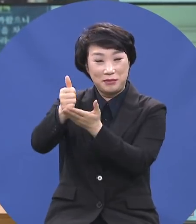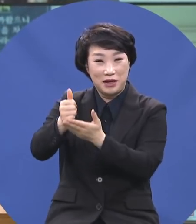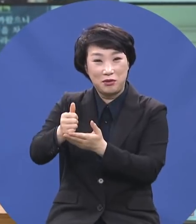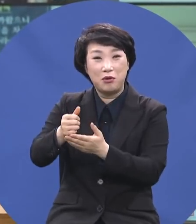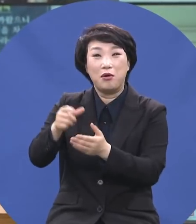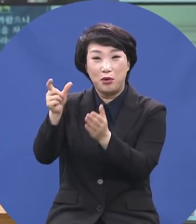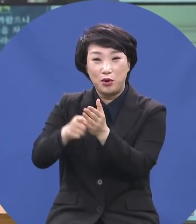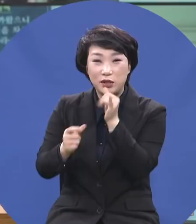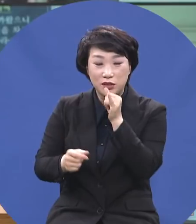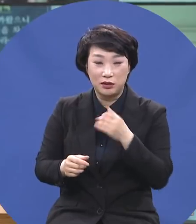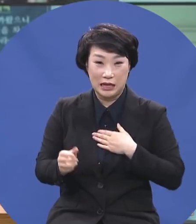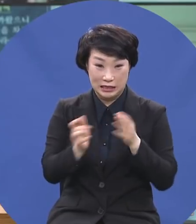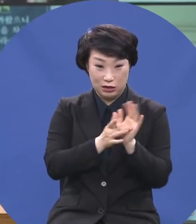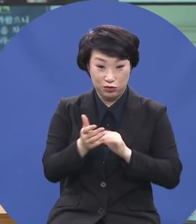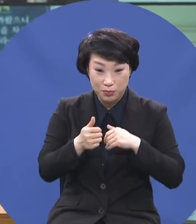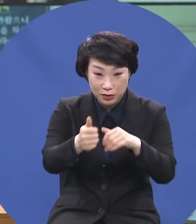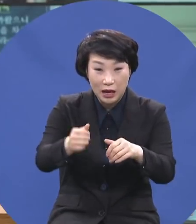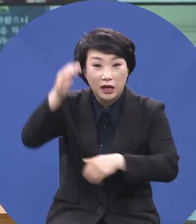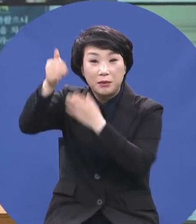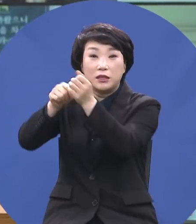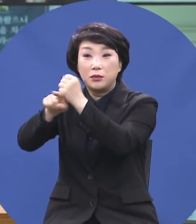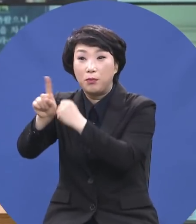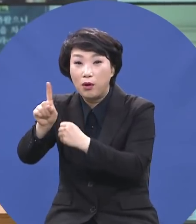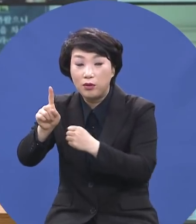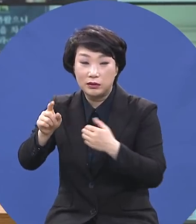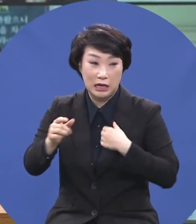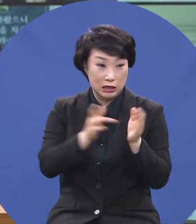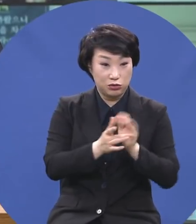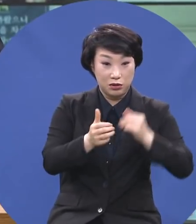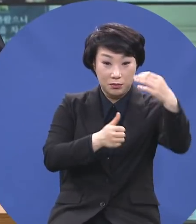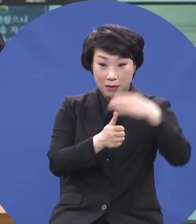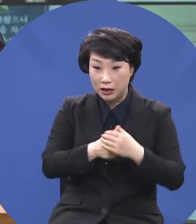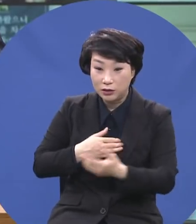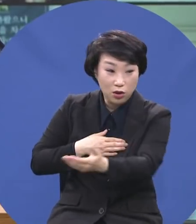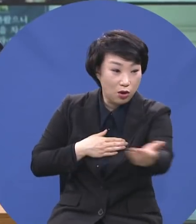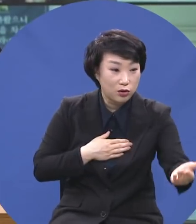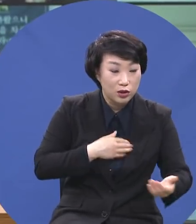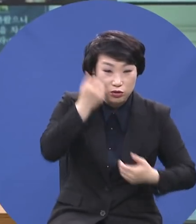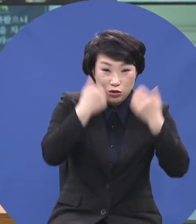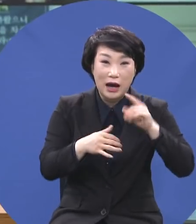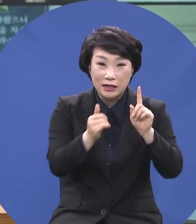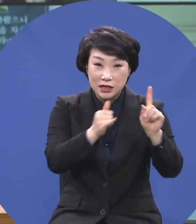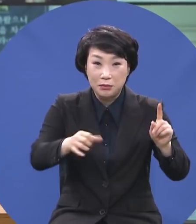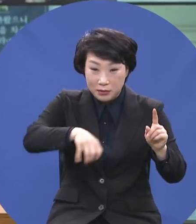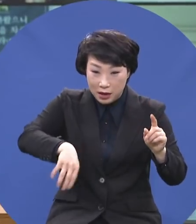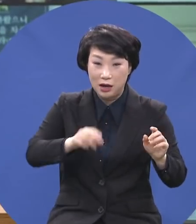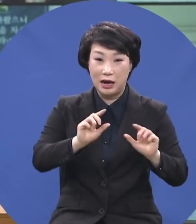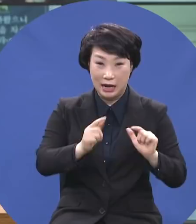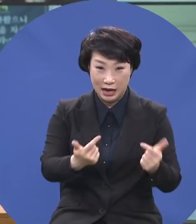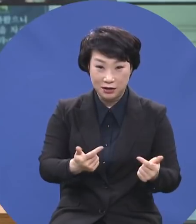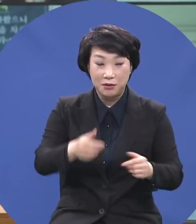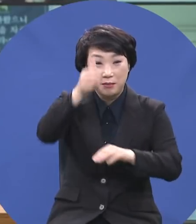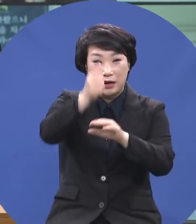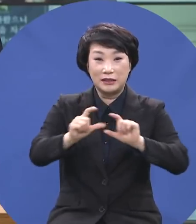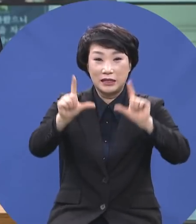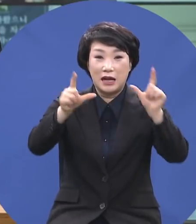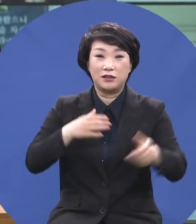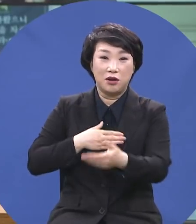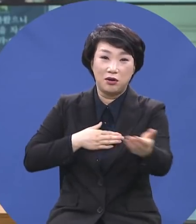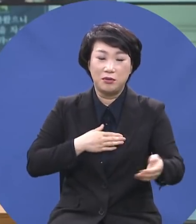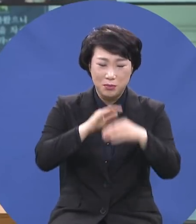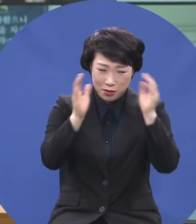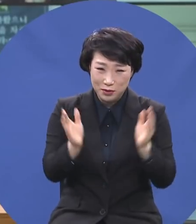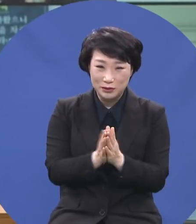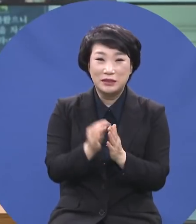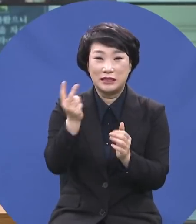나를 보내신 이의 뜻이 무엇이냐? 내게 주신 자 중에 내가 하나도 잊어버리지 아니고 마지막 날에